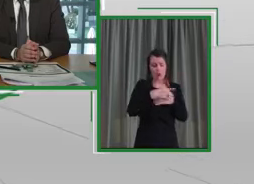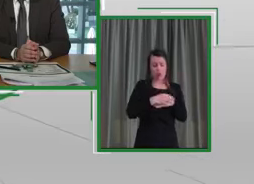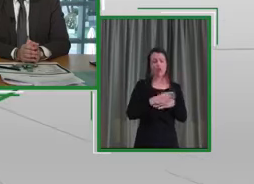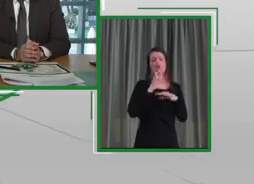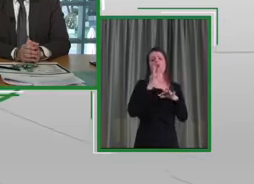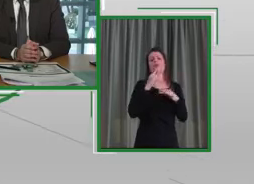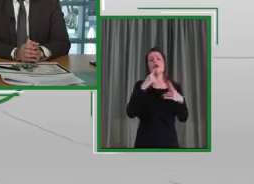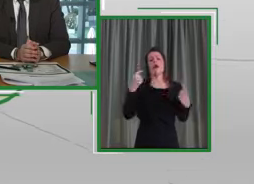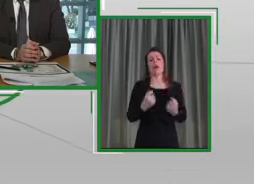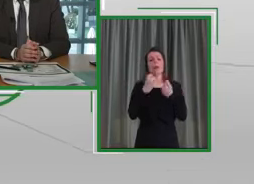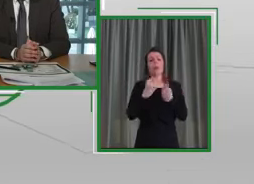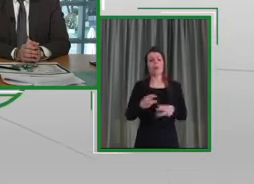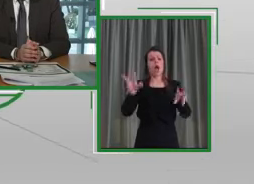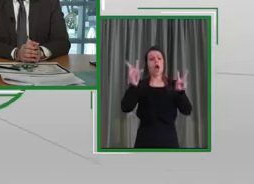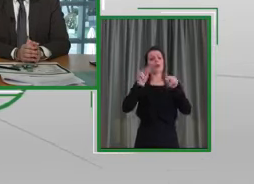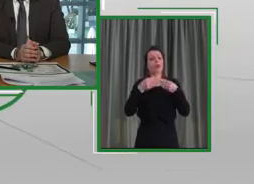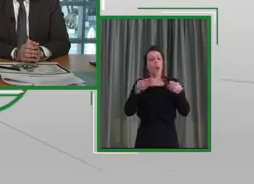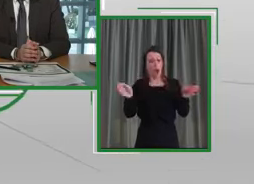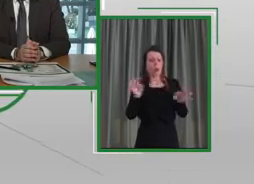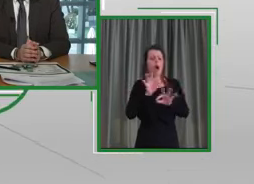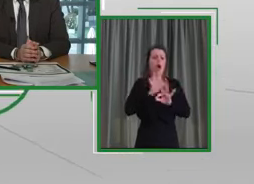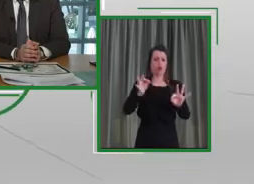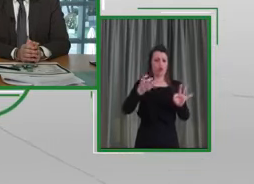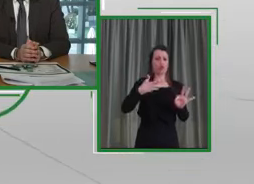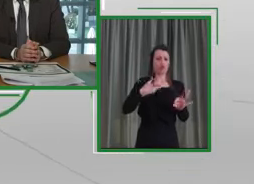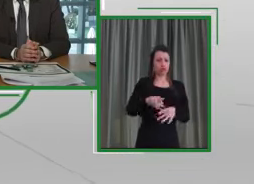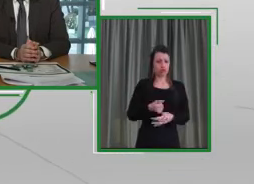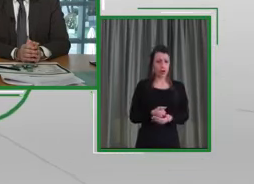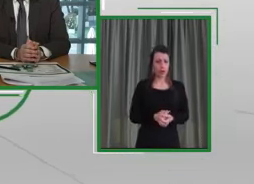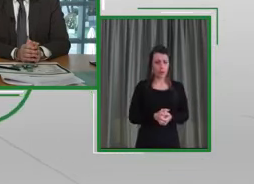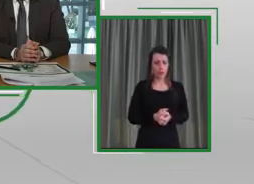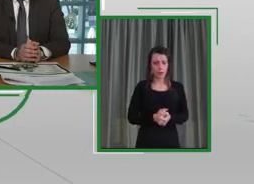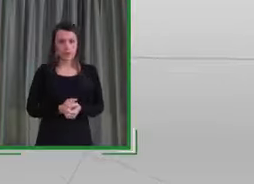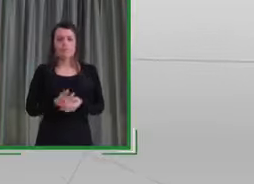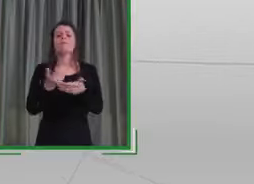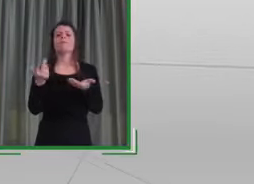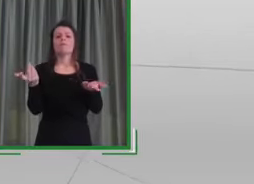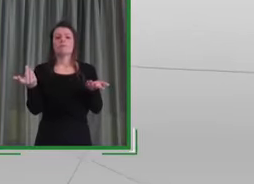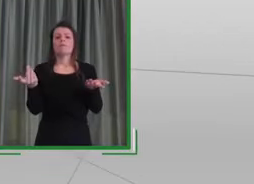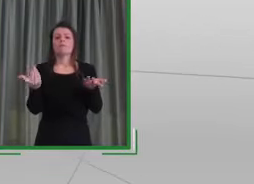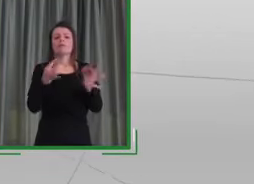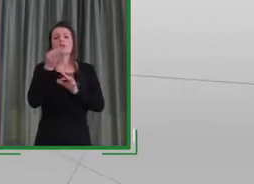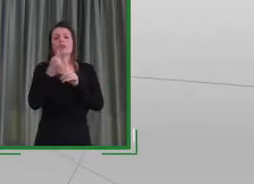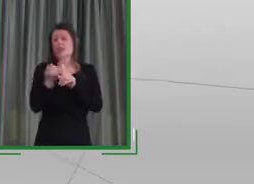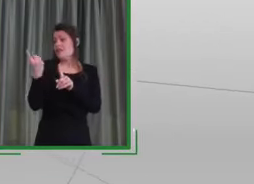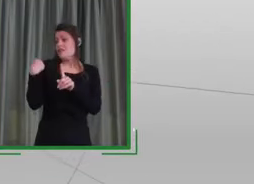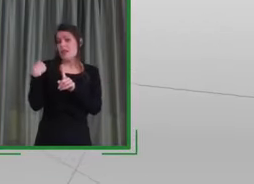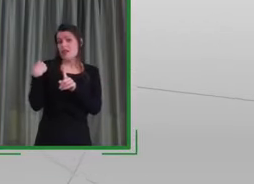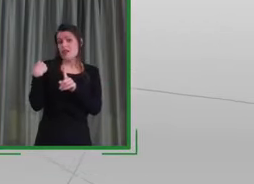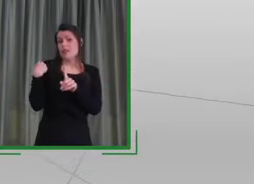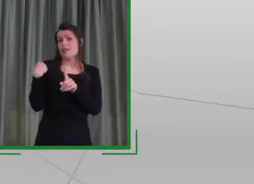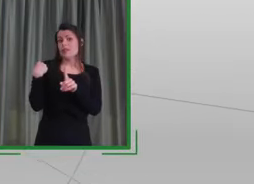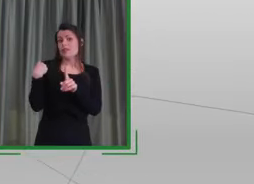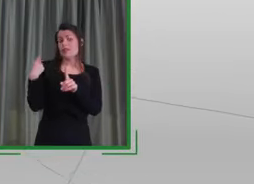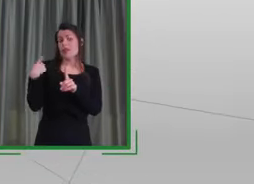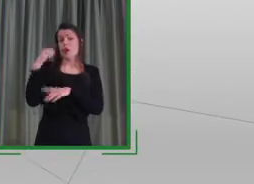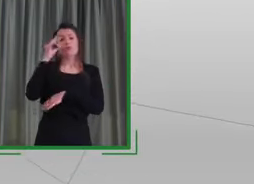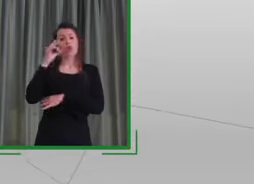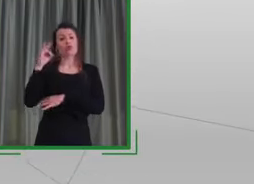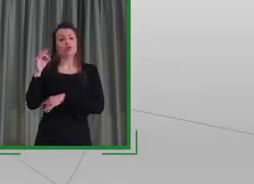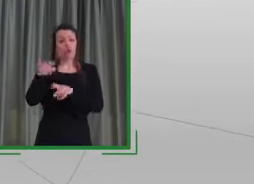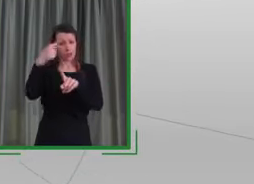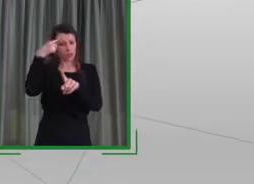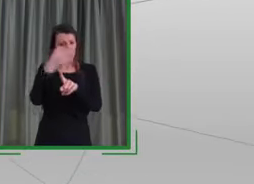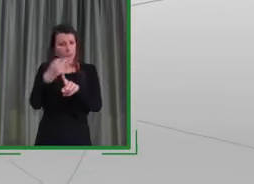e quindi il dato che abbiamo a ieri sapete che noi abbiamo sempre nei dati del giorno